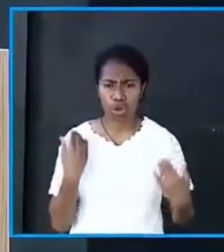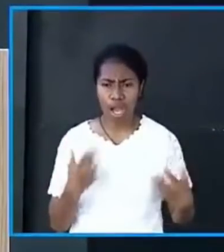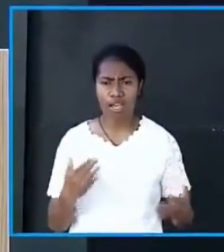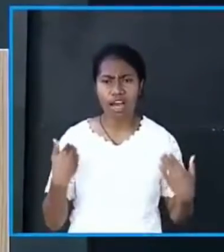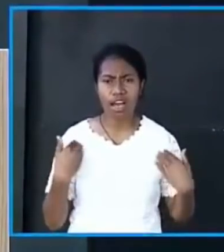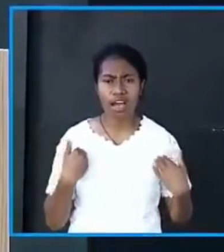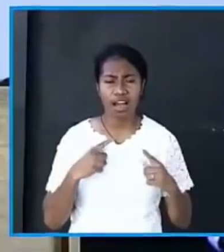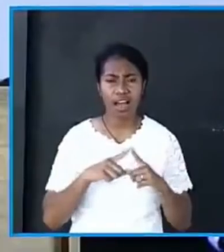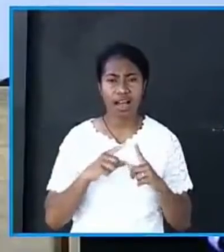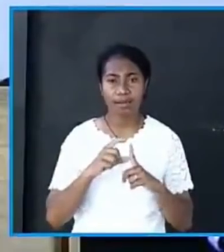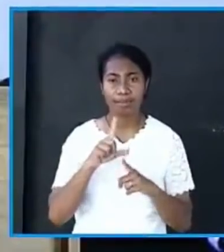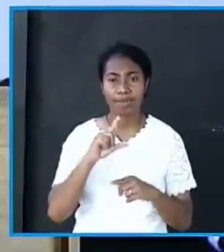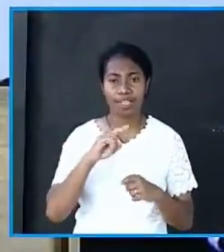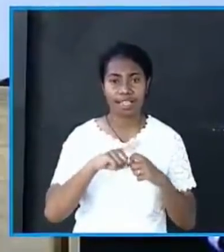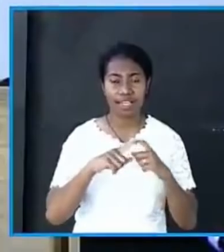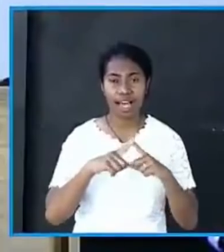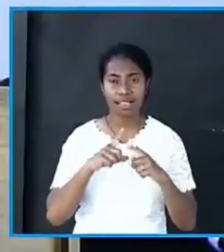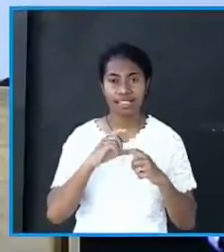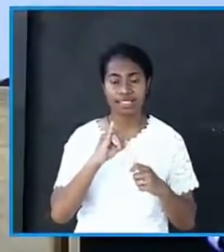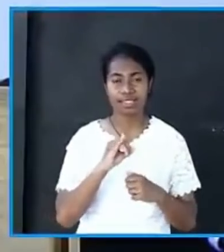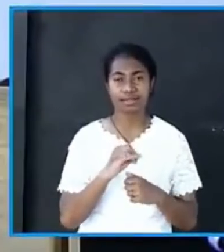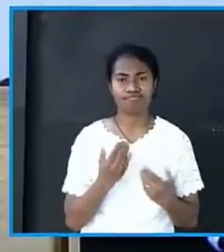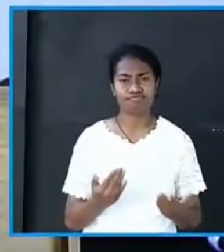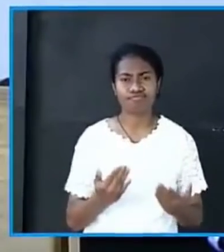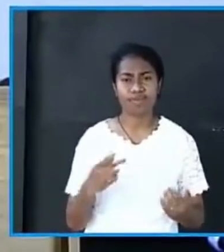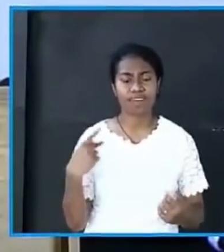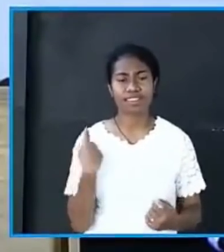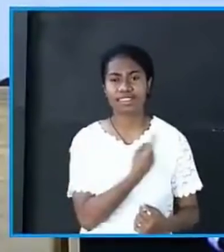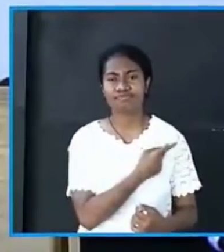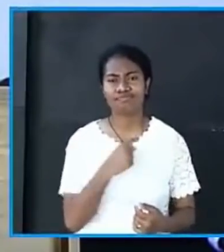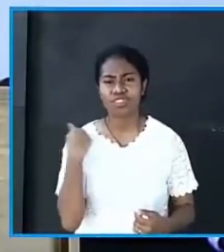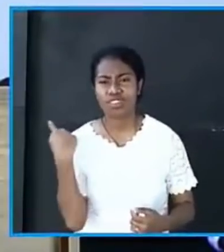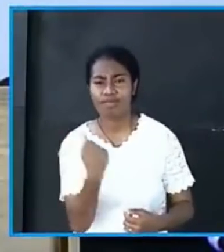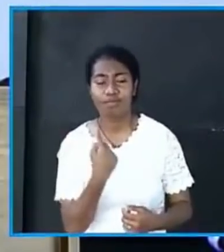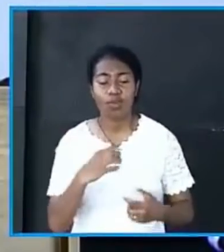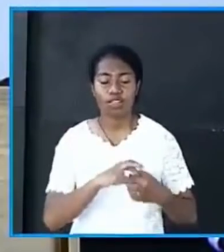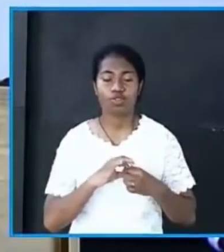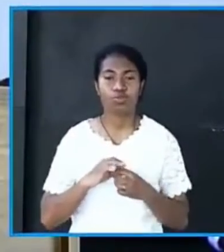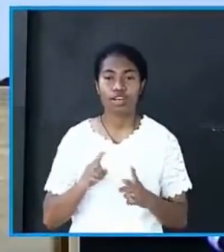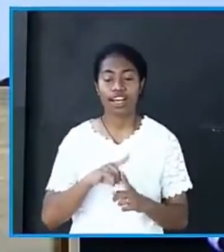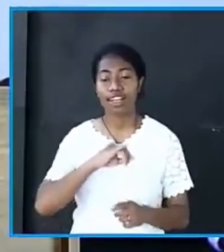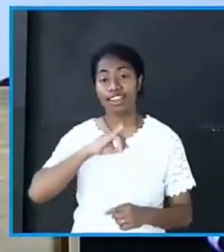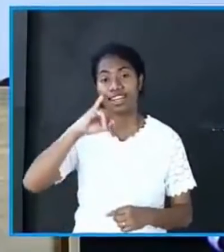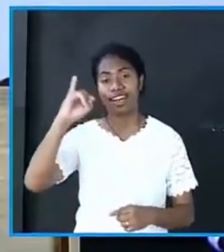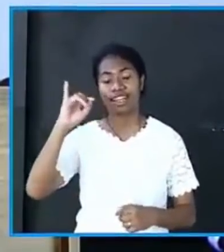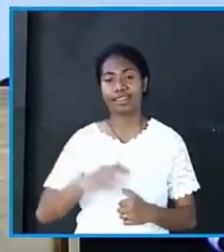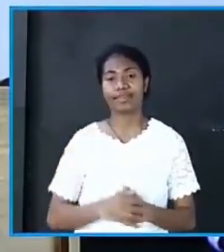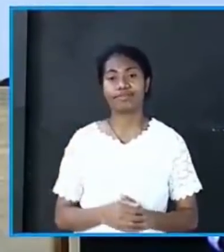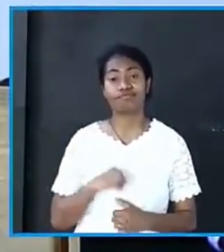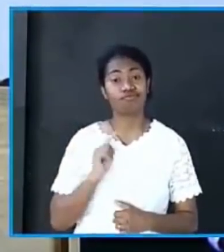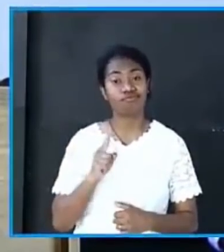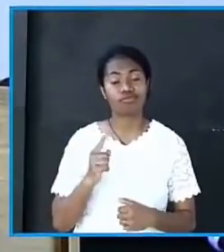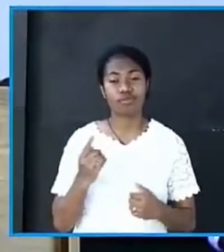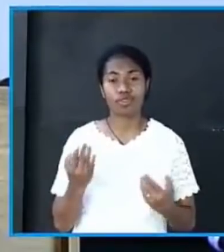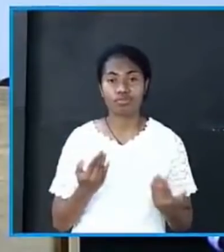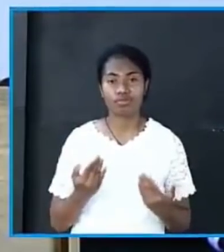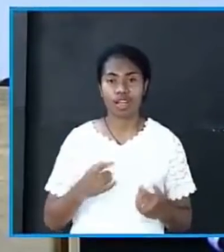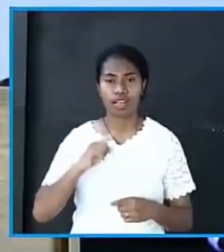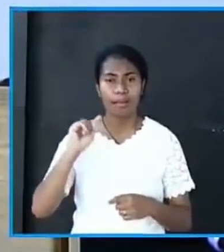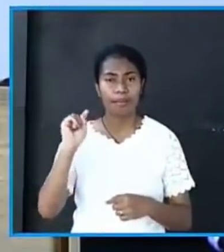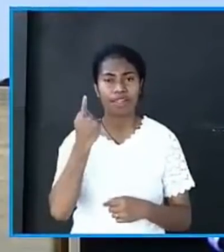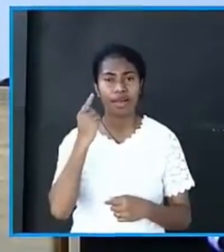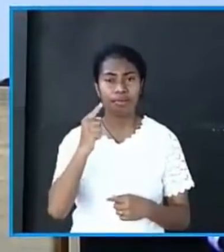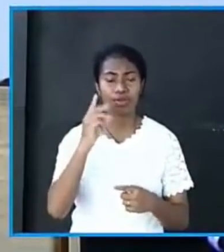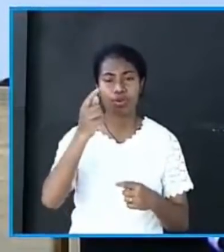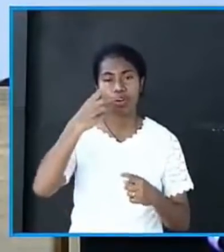Dokter maka semua terhubung dengan internet ini namanya internet of things ini pilar pertama dari revolusi